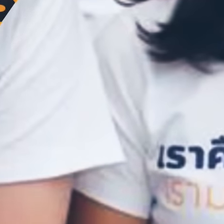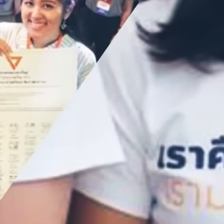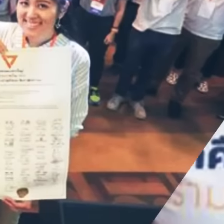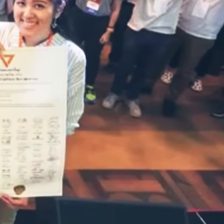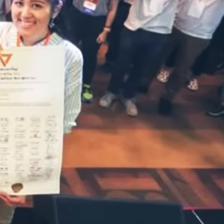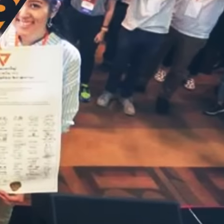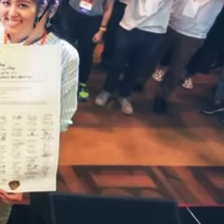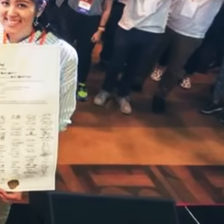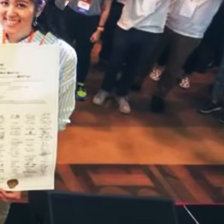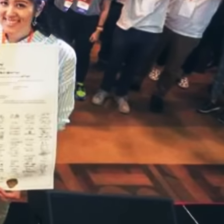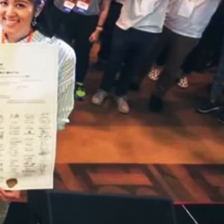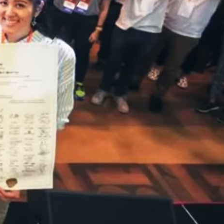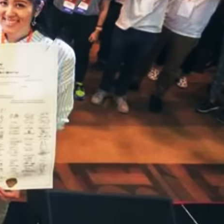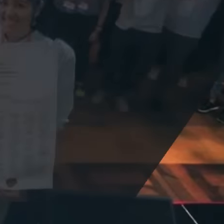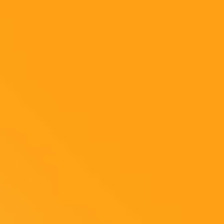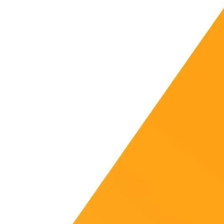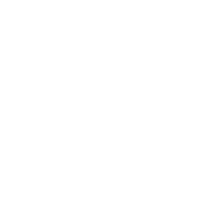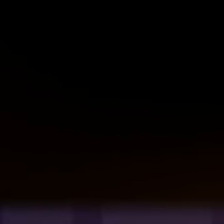จิงสวัี